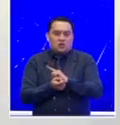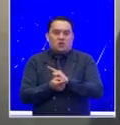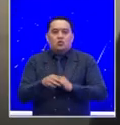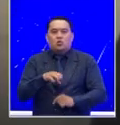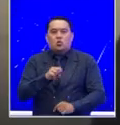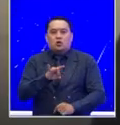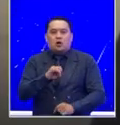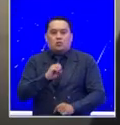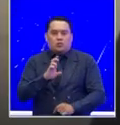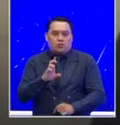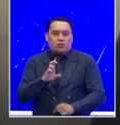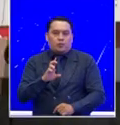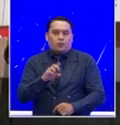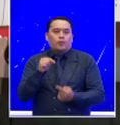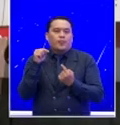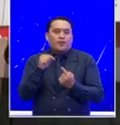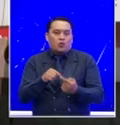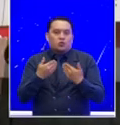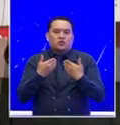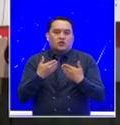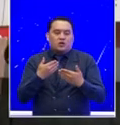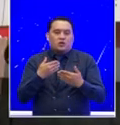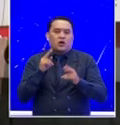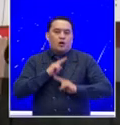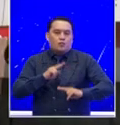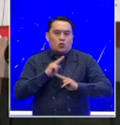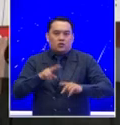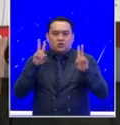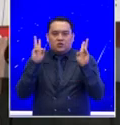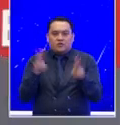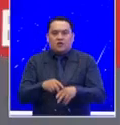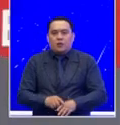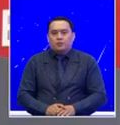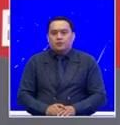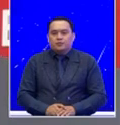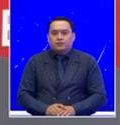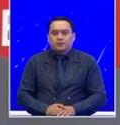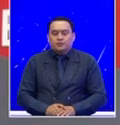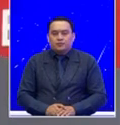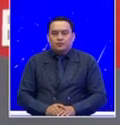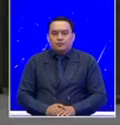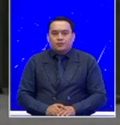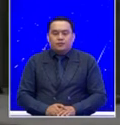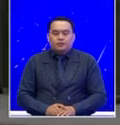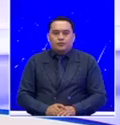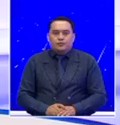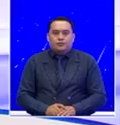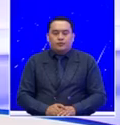иностранных дел Доминик Раб. Точная дата выхода Джонсона на работу пока неизвестна.